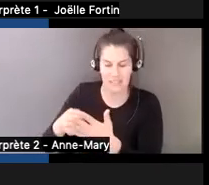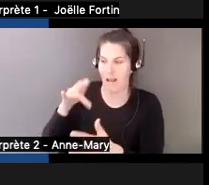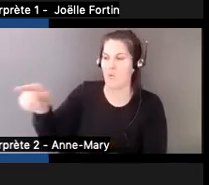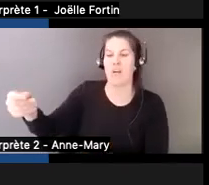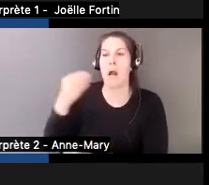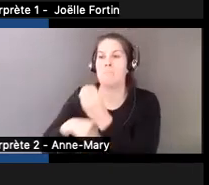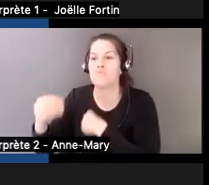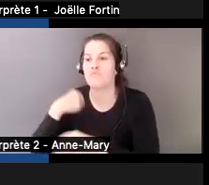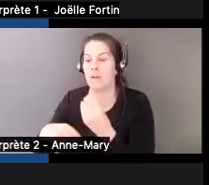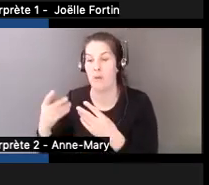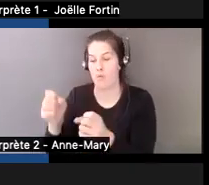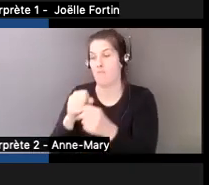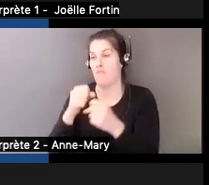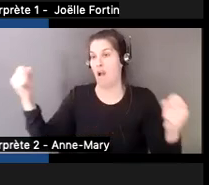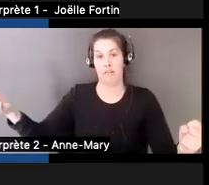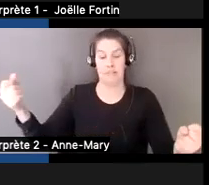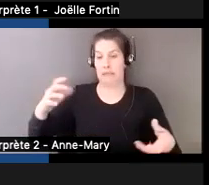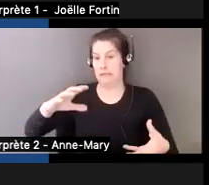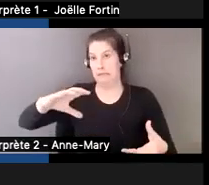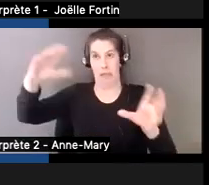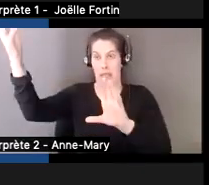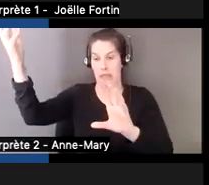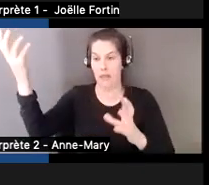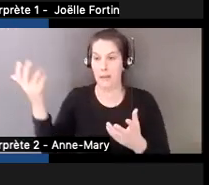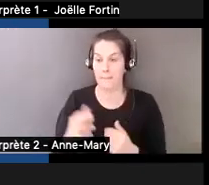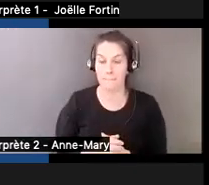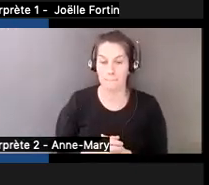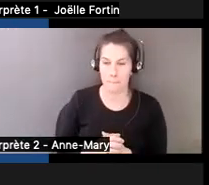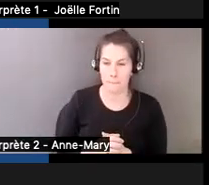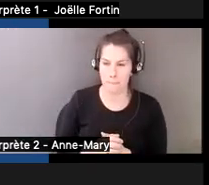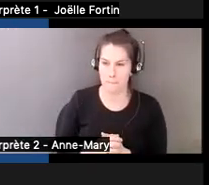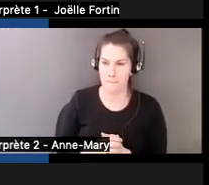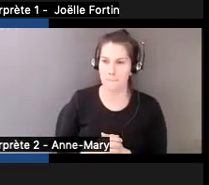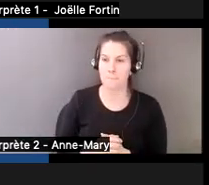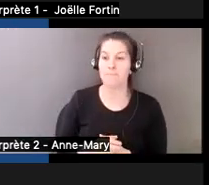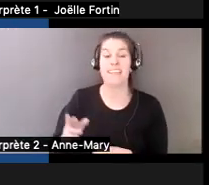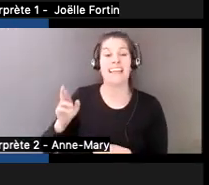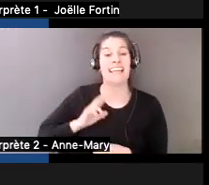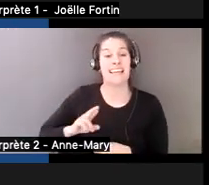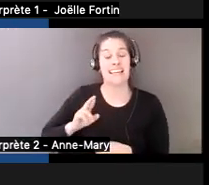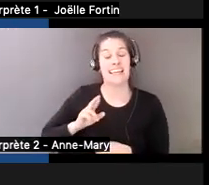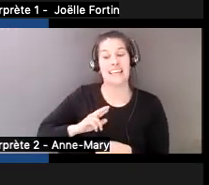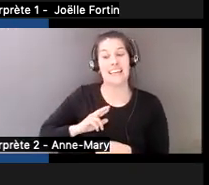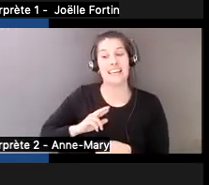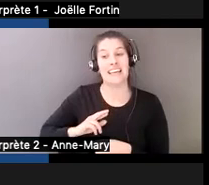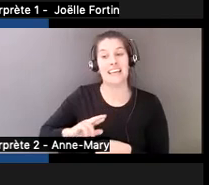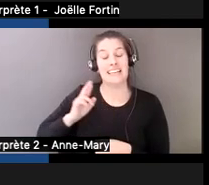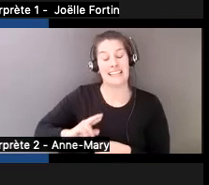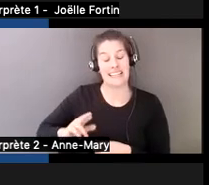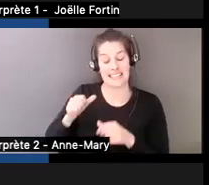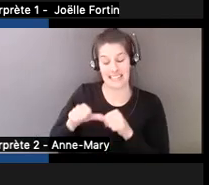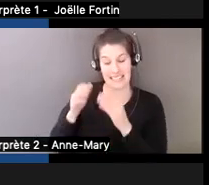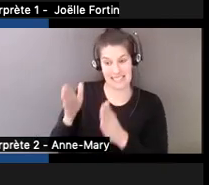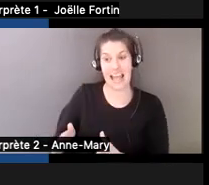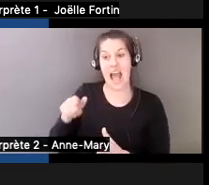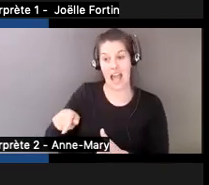c'était bordélique. Les résidents, finalement, ont mis des étiquettes, on appelle des indices visuels sur chaque